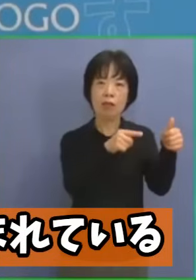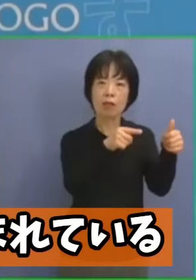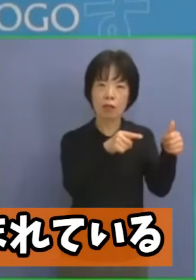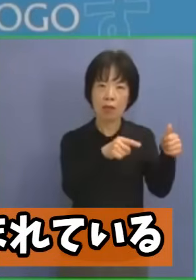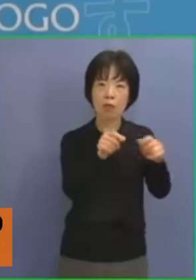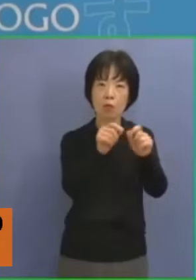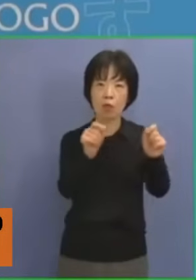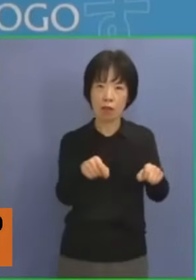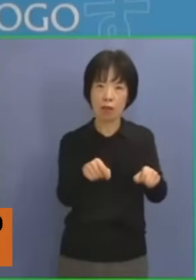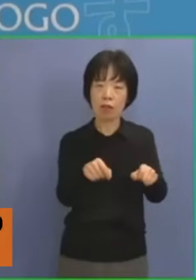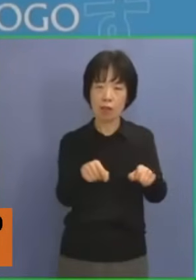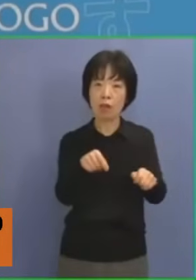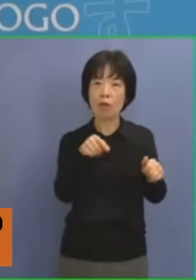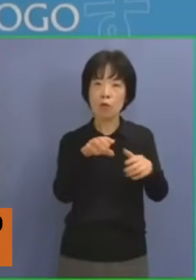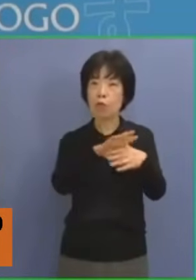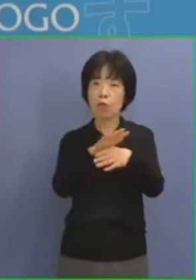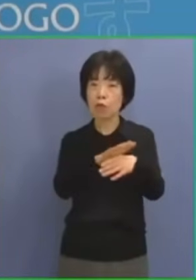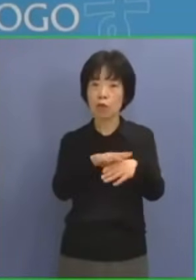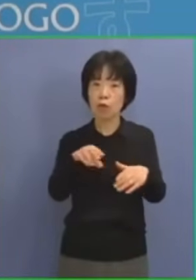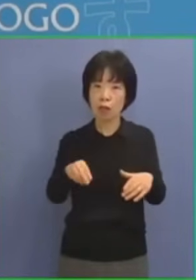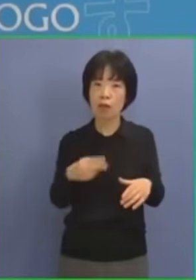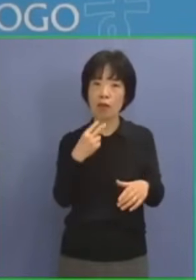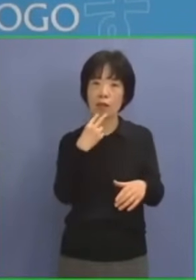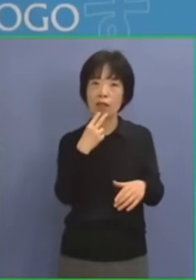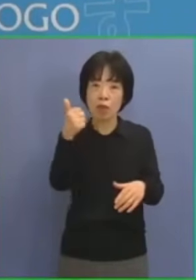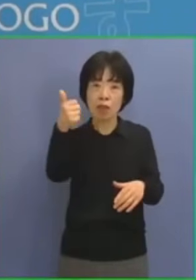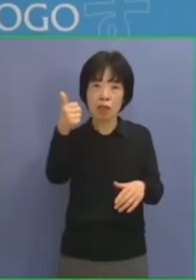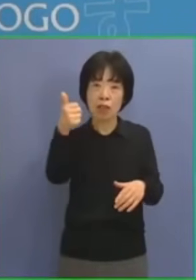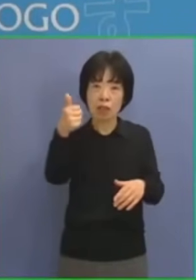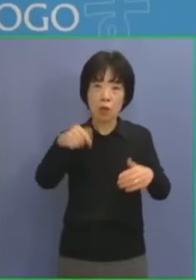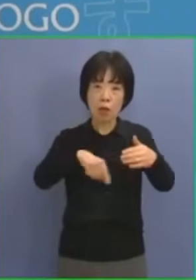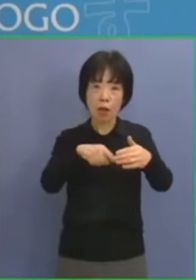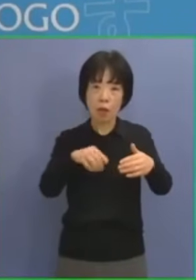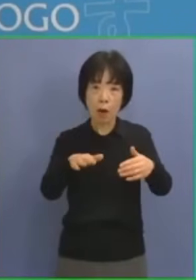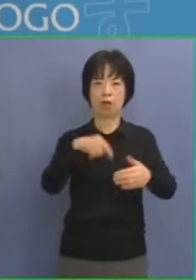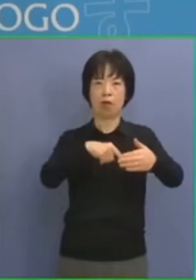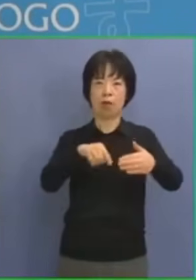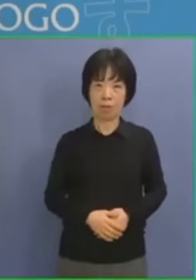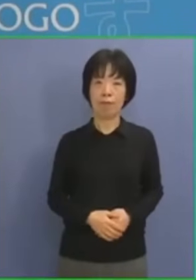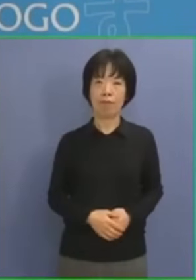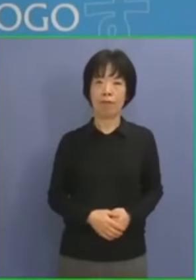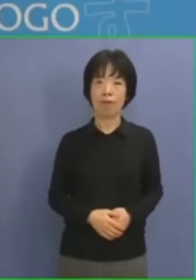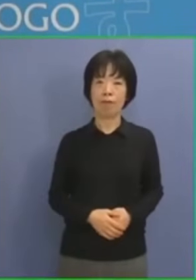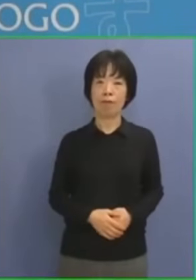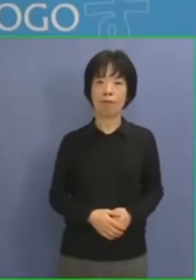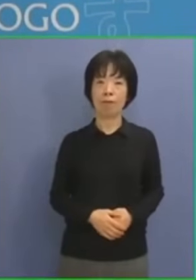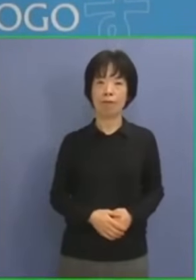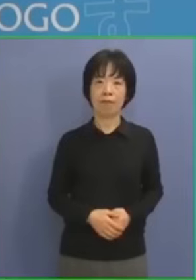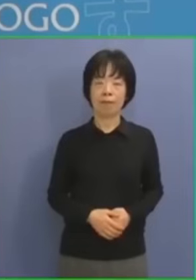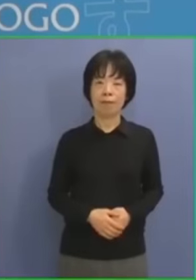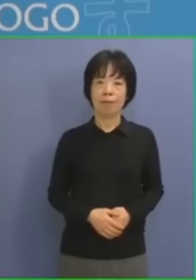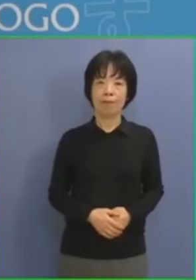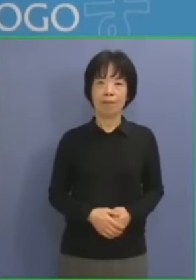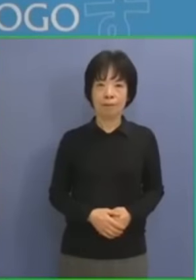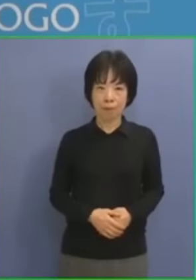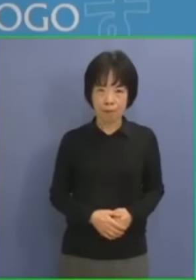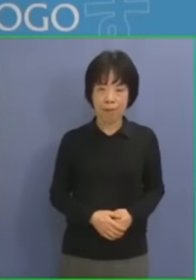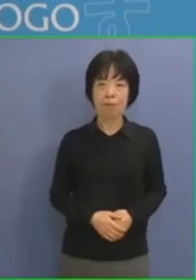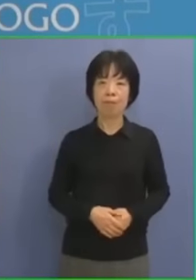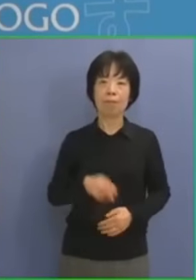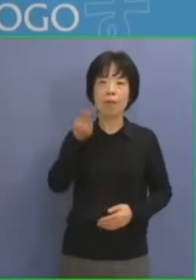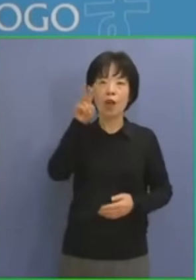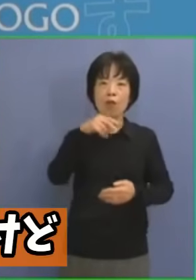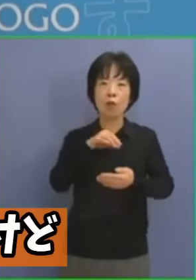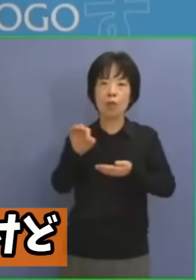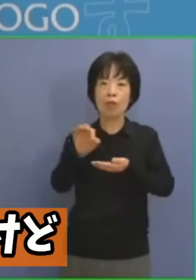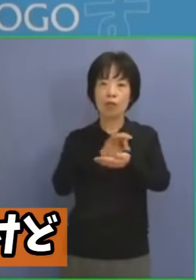述が含まれているという趣旨でよろしいですよね。 あ、私もありましたね、はい、 ありがとうございます、はい。 読売新聞の増田です、